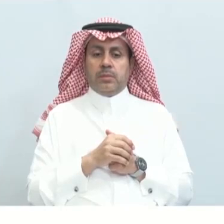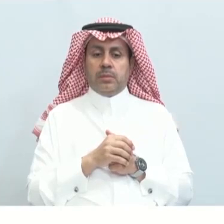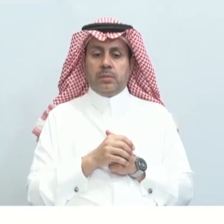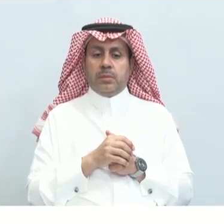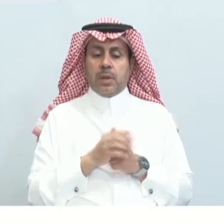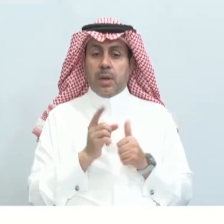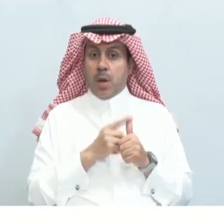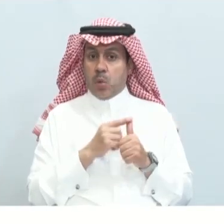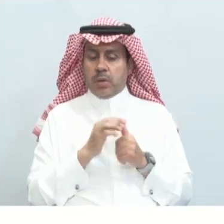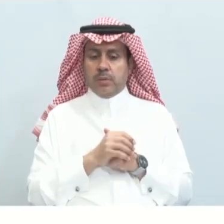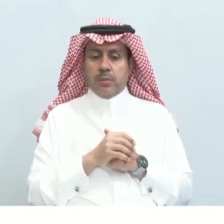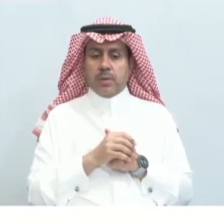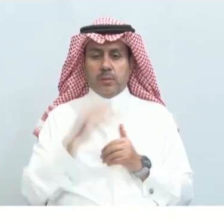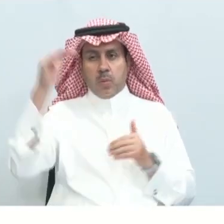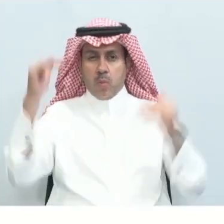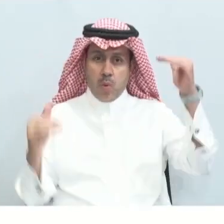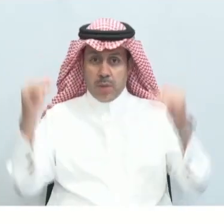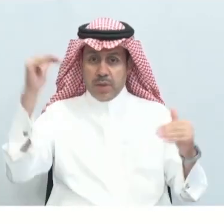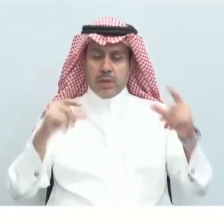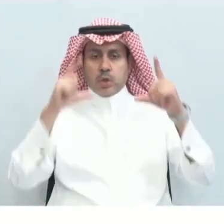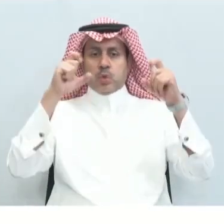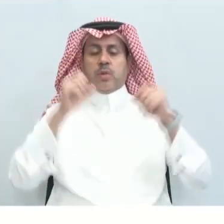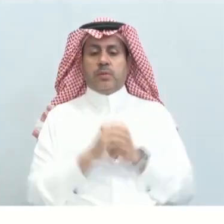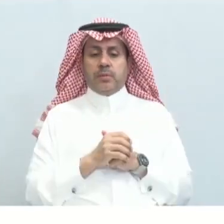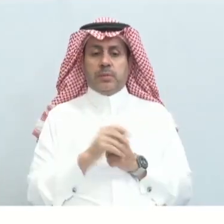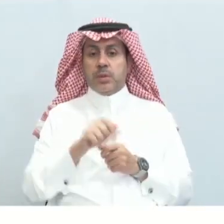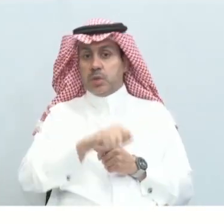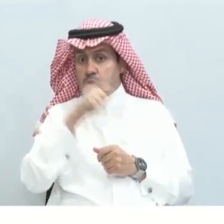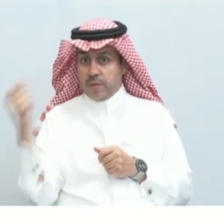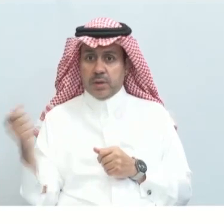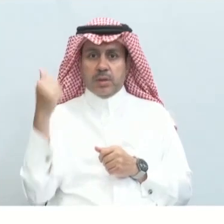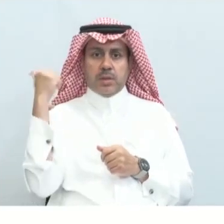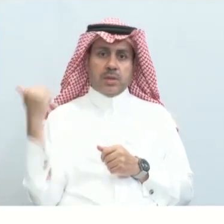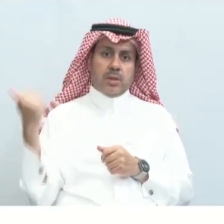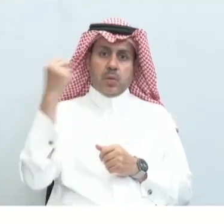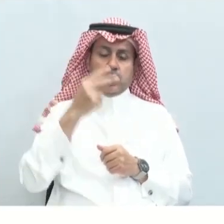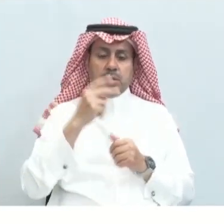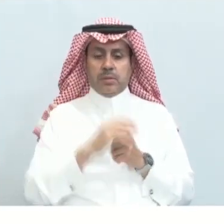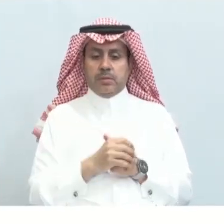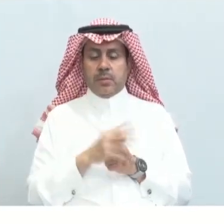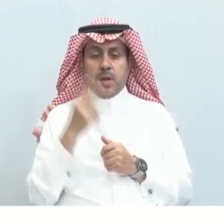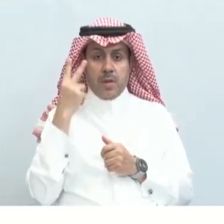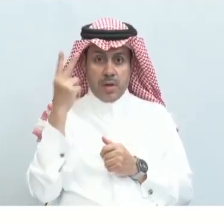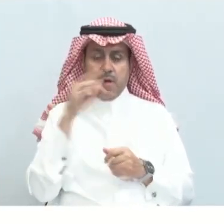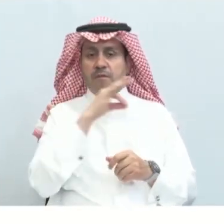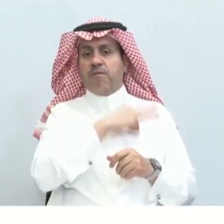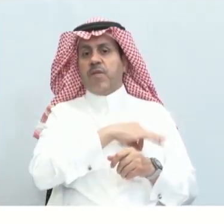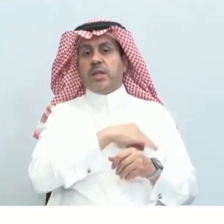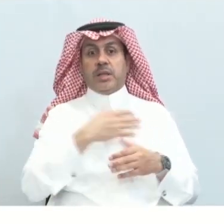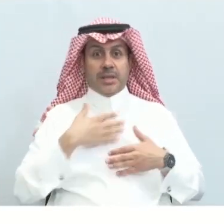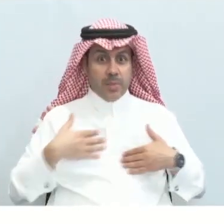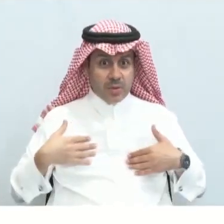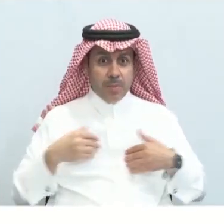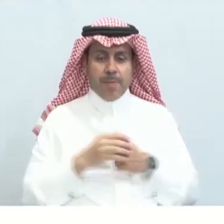اذا اول الفقرات المقارنه بين الصور المعروضه صفحه 26 اثنين فائده التبسم